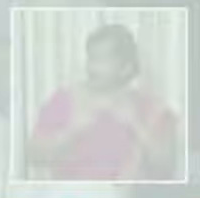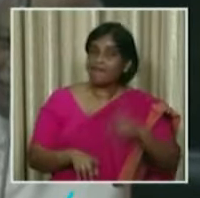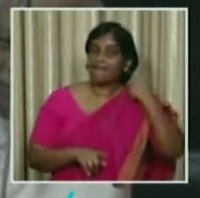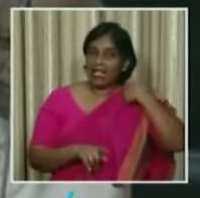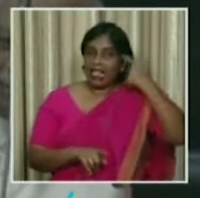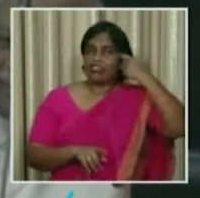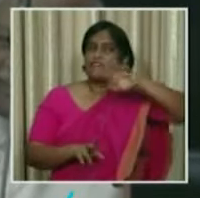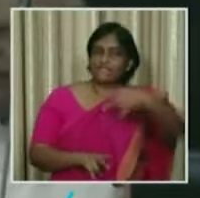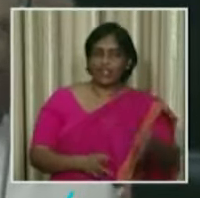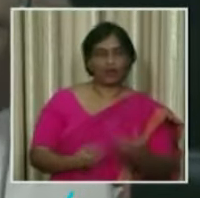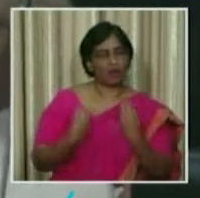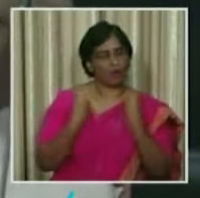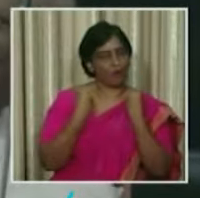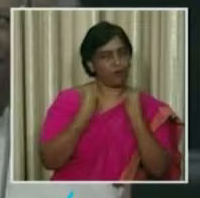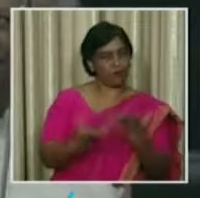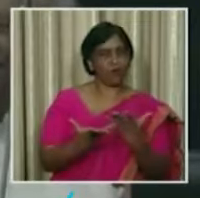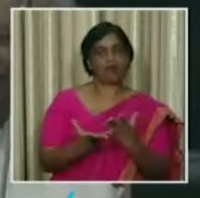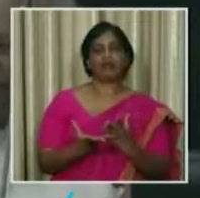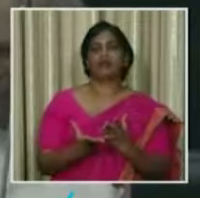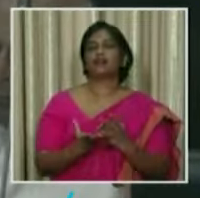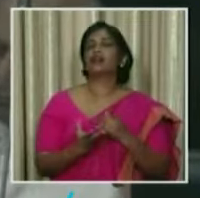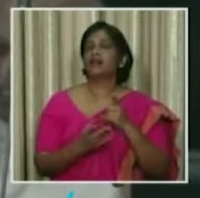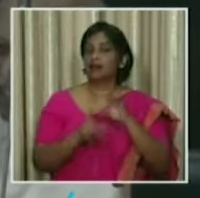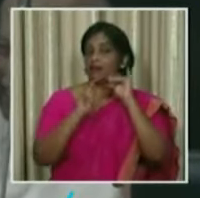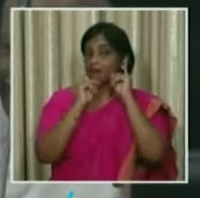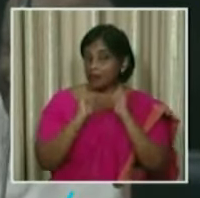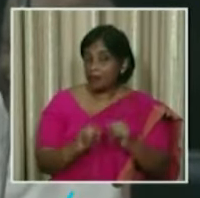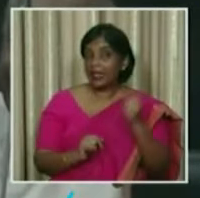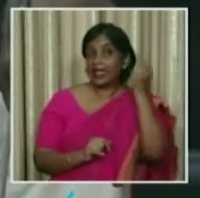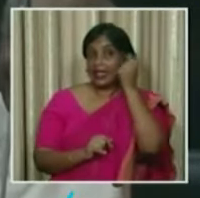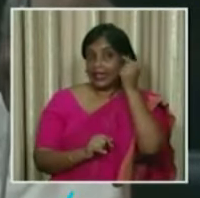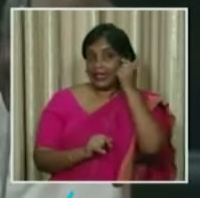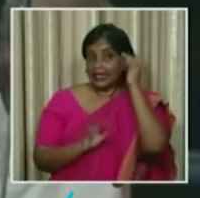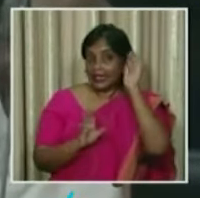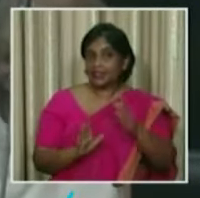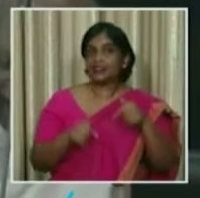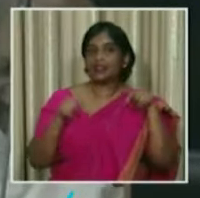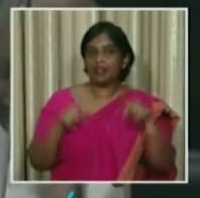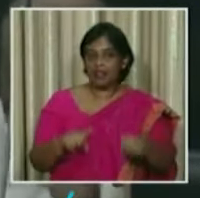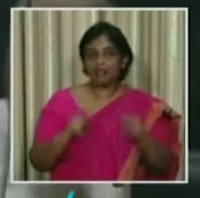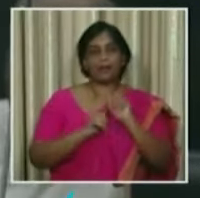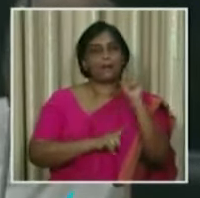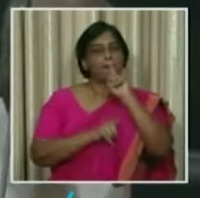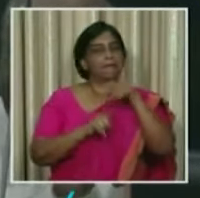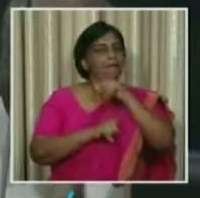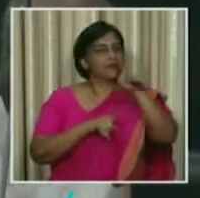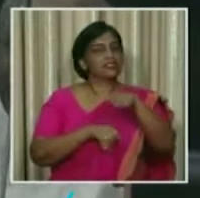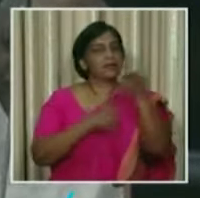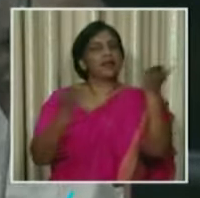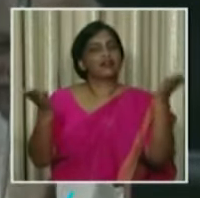කියලා. අපරාධේ. අන්න එහෙම කාලකන්දි සිතුවිලි තියෙන අය අදත් මේ සමාජයේ ඉන්නවා.